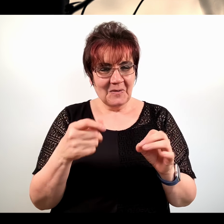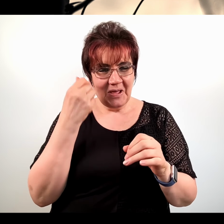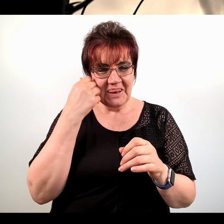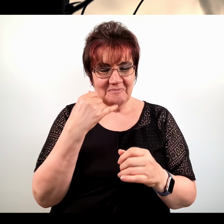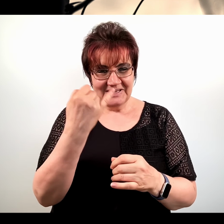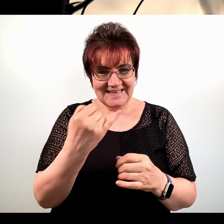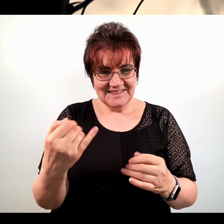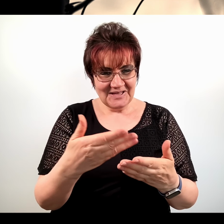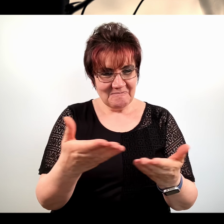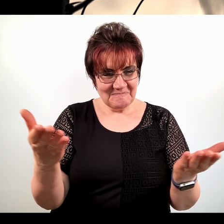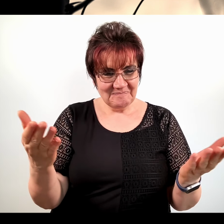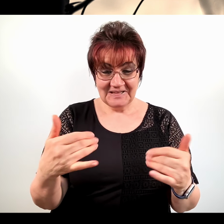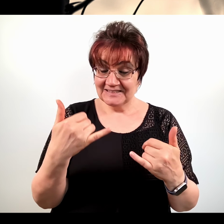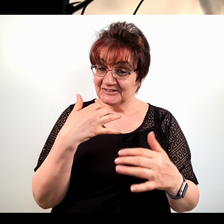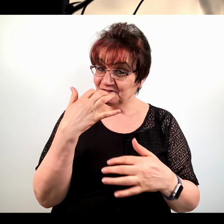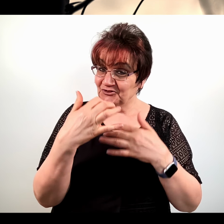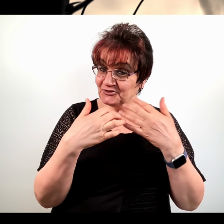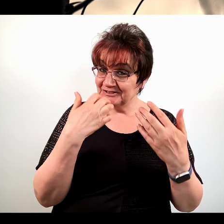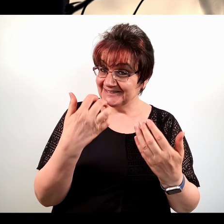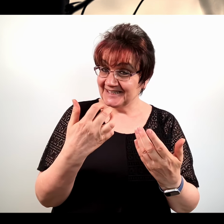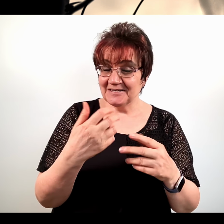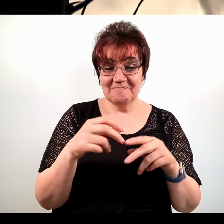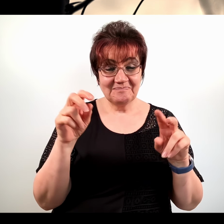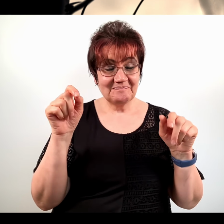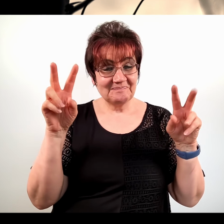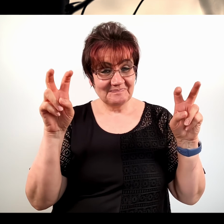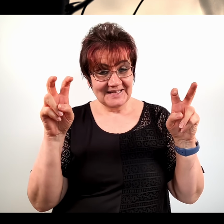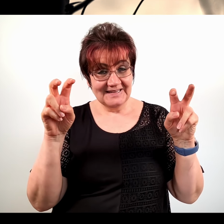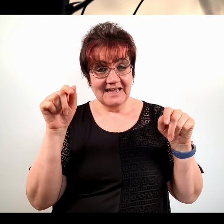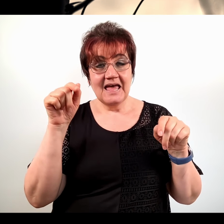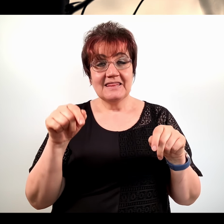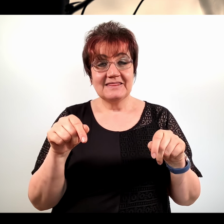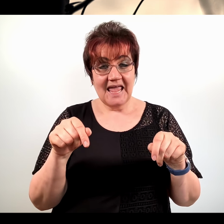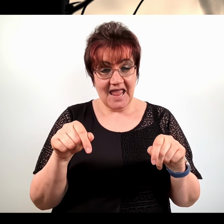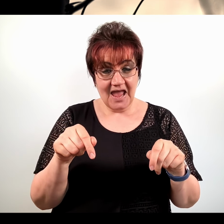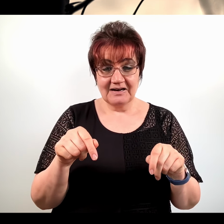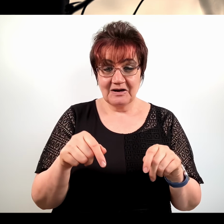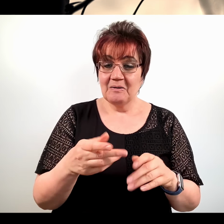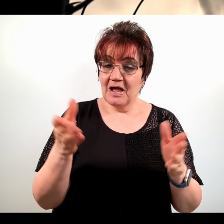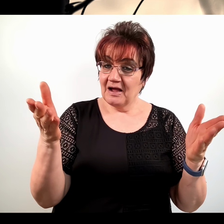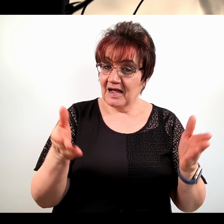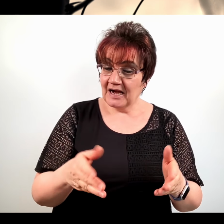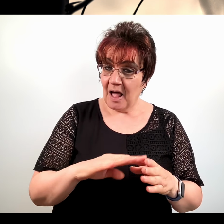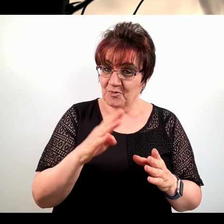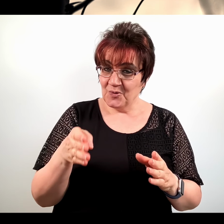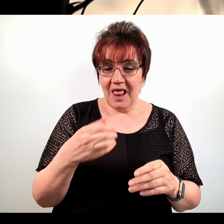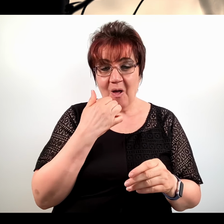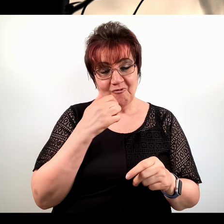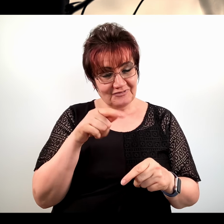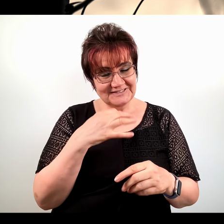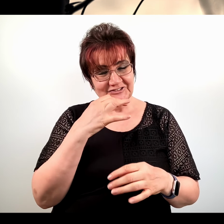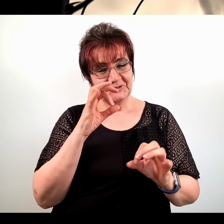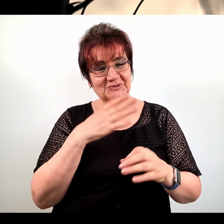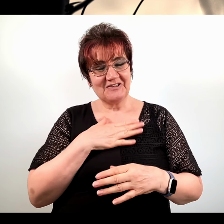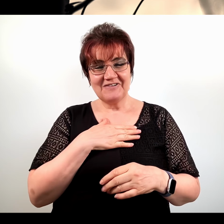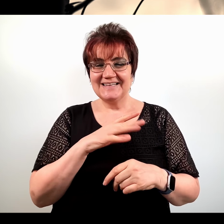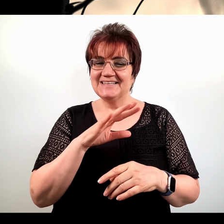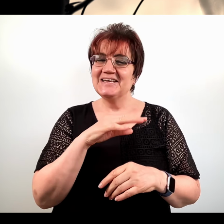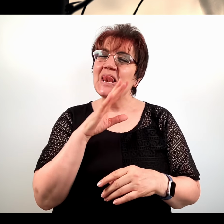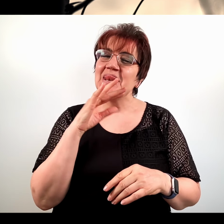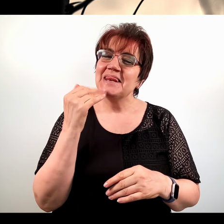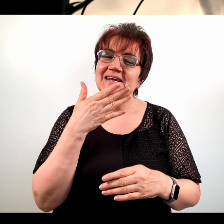So, liebe Kinder, das war die Geschichte der Grabhügel. Ich hoffe, diese Geschichte hat euch gefallen.